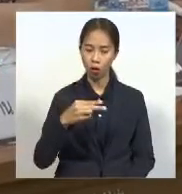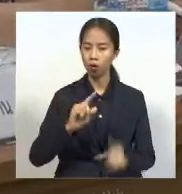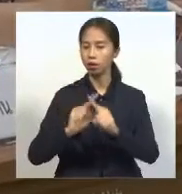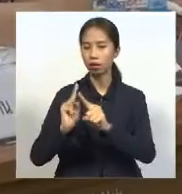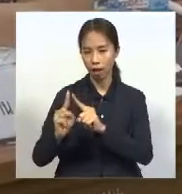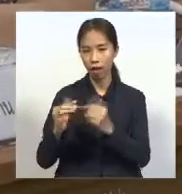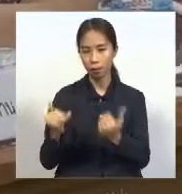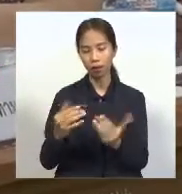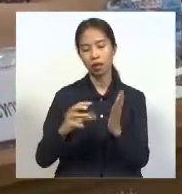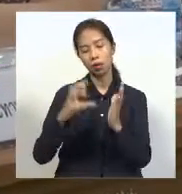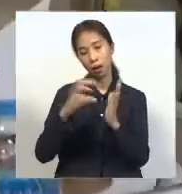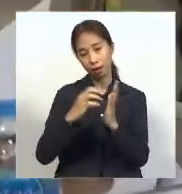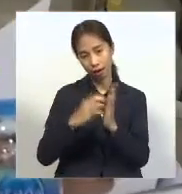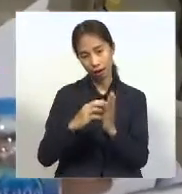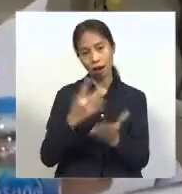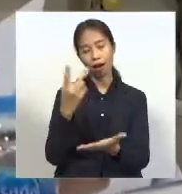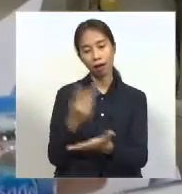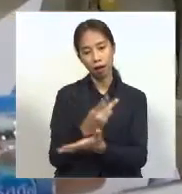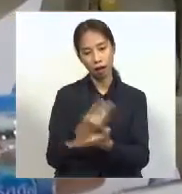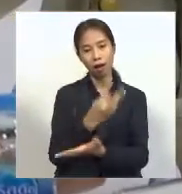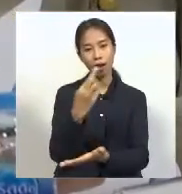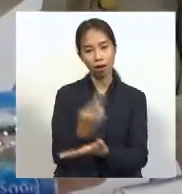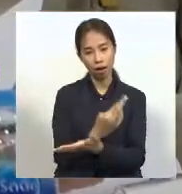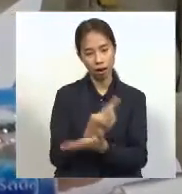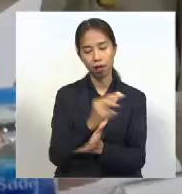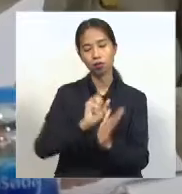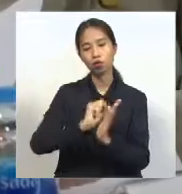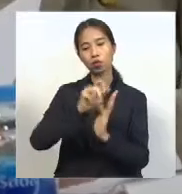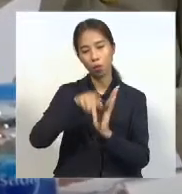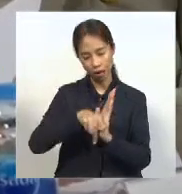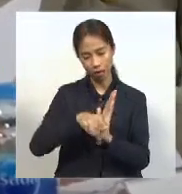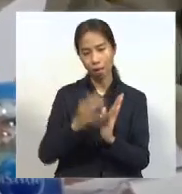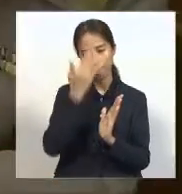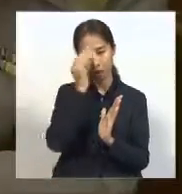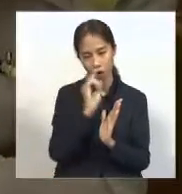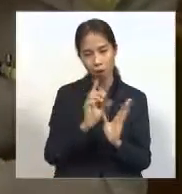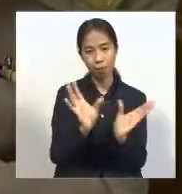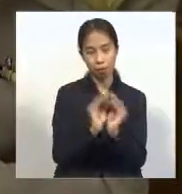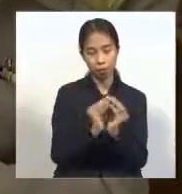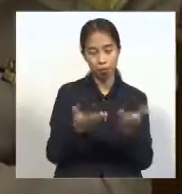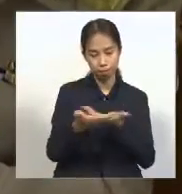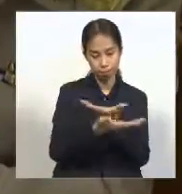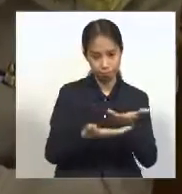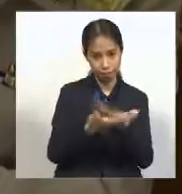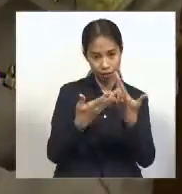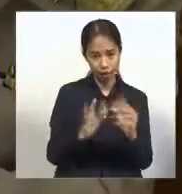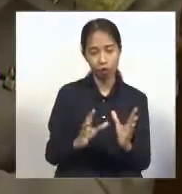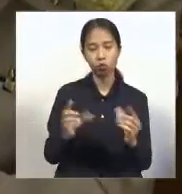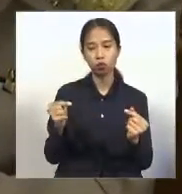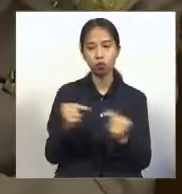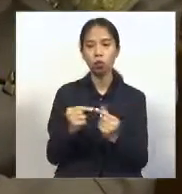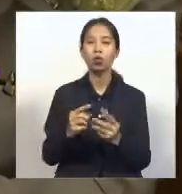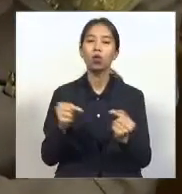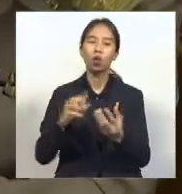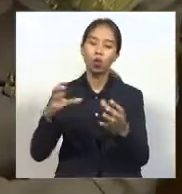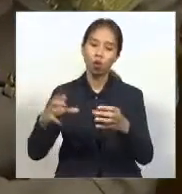กอบไปด้วยจังหวัดกาญจนบุรีราชบุรีและสุพรรณบุรีเพื่อนำเข้าหารือในที่ประชุมคณะกรรมการพัฒนาเศรษฐกิจและ